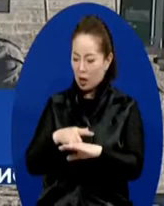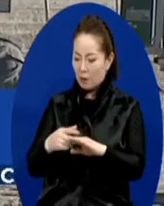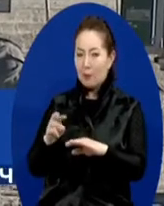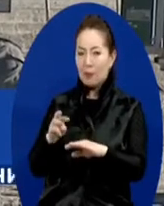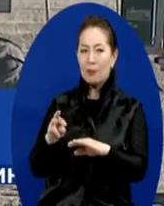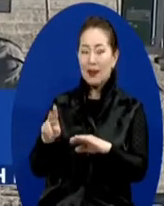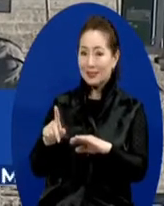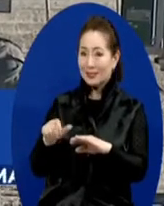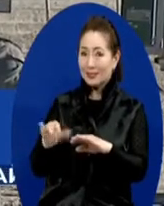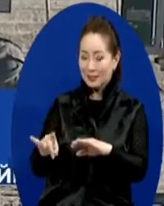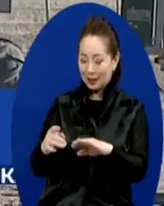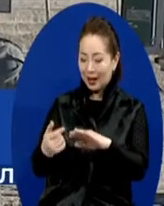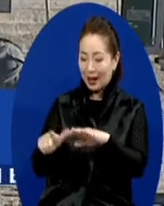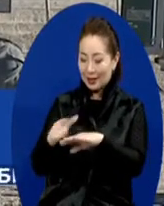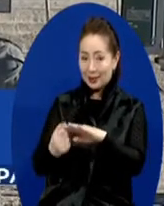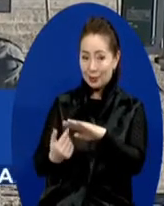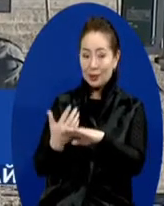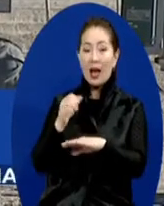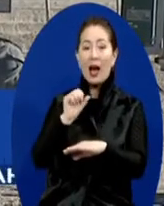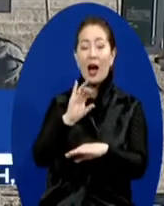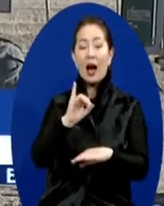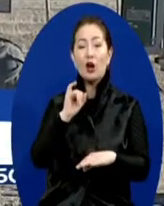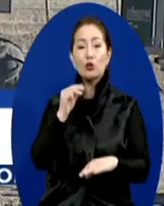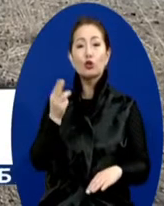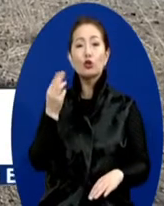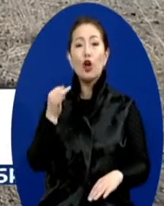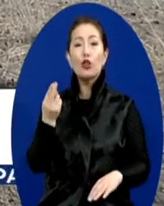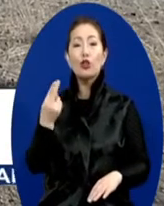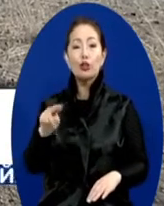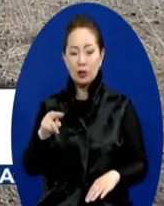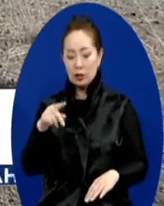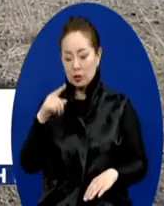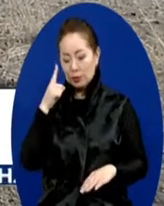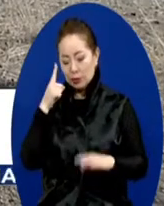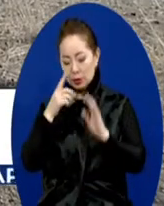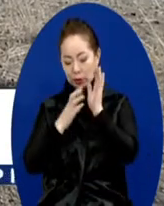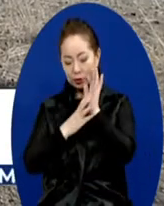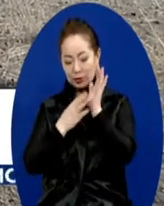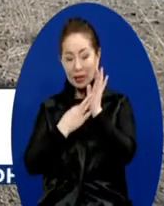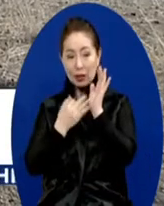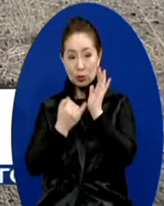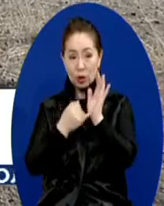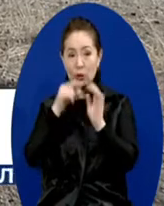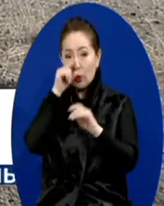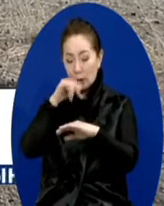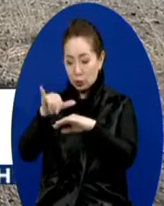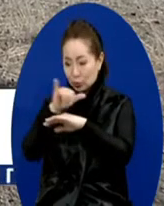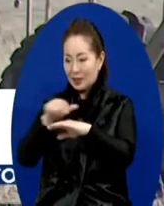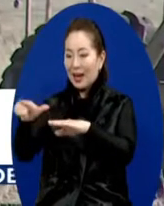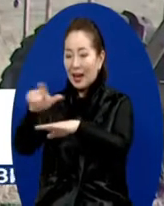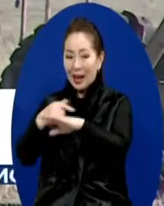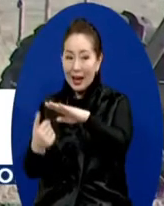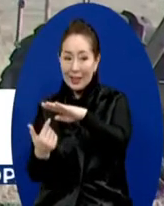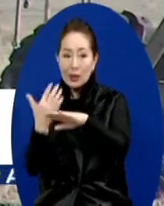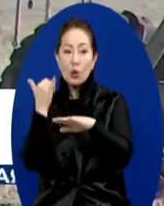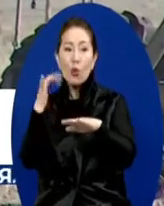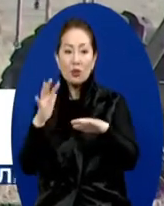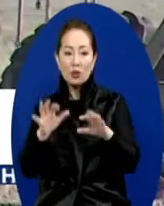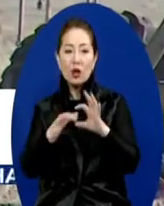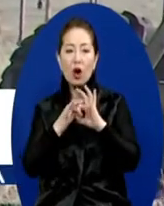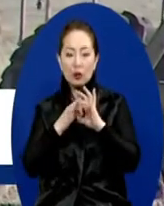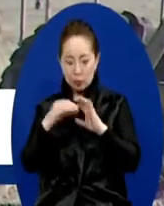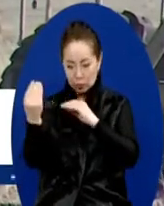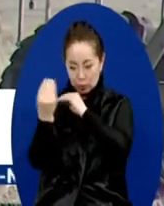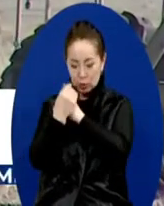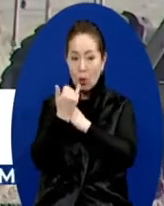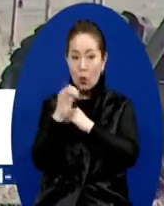бүтээсэн анхдагчдын нэг Аюушийн Донд 1986 онд Орос улбаны улсад газар тариалангийн услахааны чиглэлээр суралцжээ.